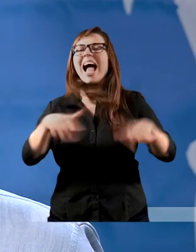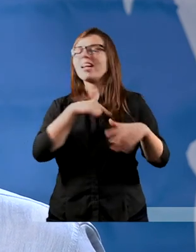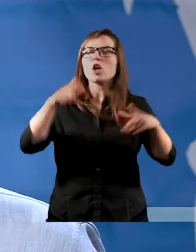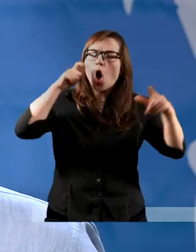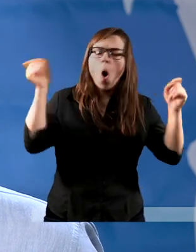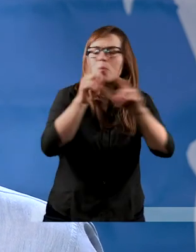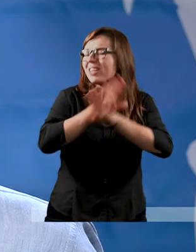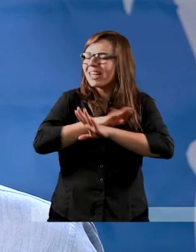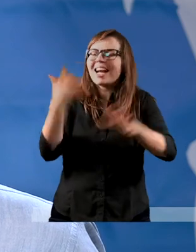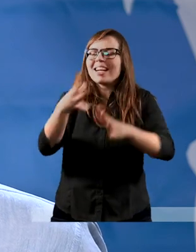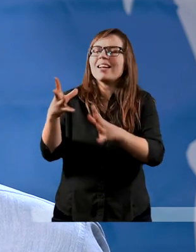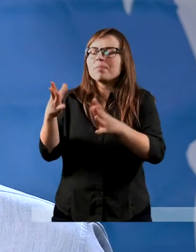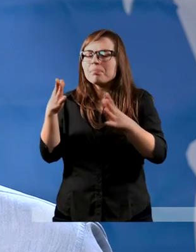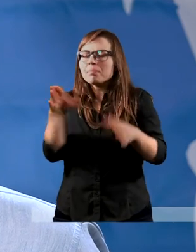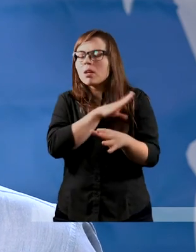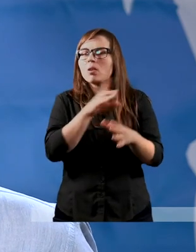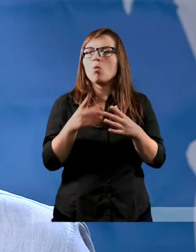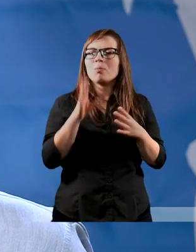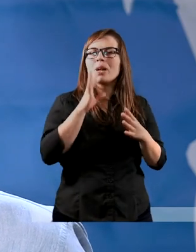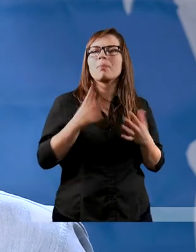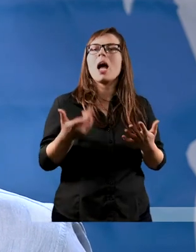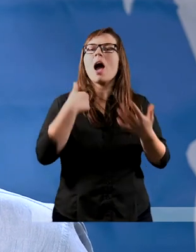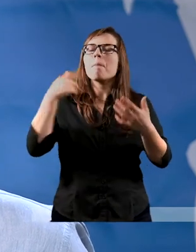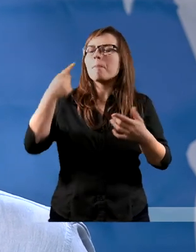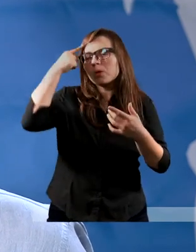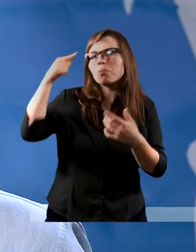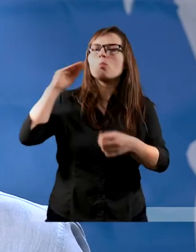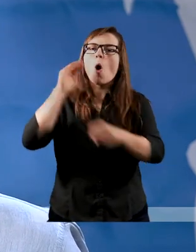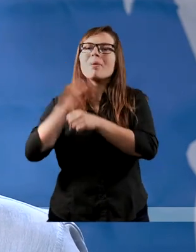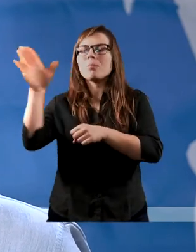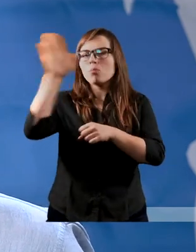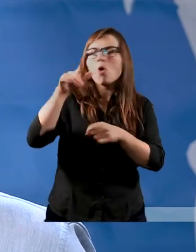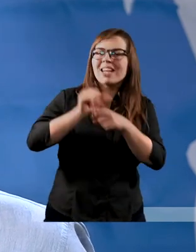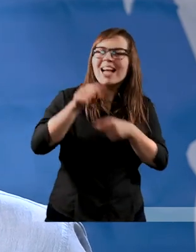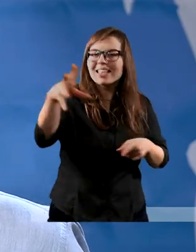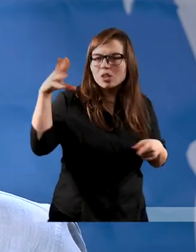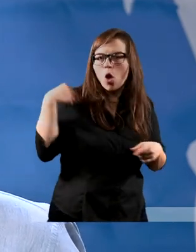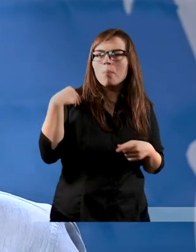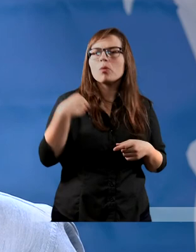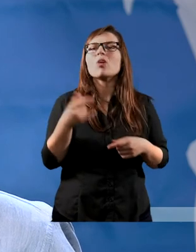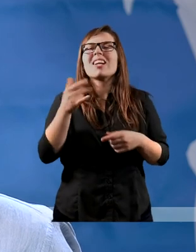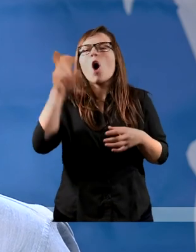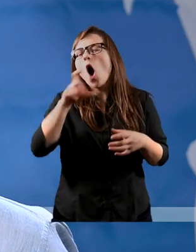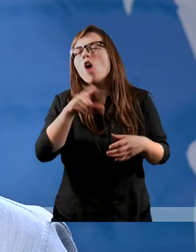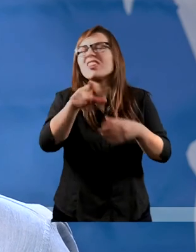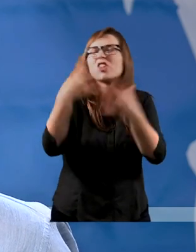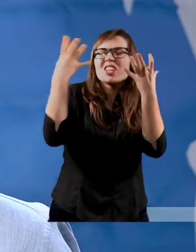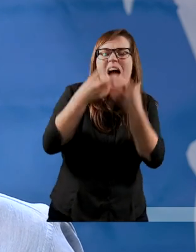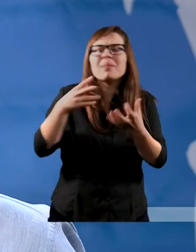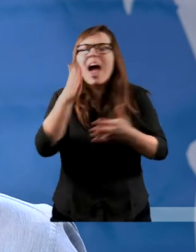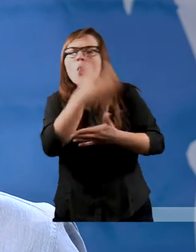obudzić. Ale kiedy przypominałam sobie Boże obietnice, jestem z Tobą, chociażbyś szedł ciemną